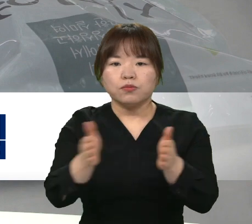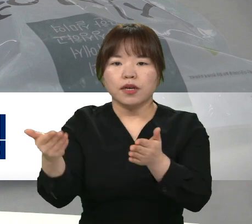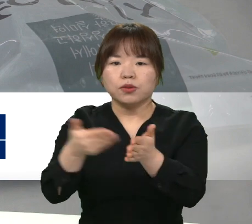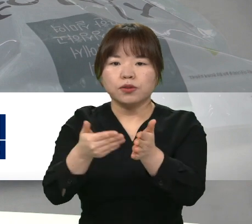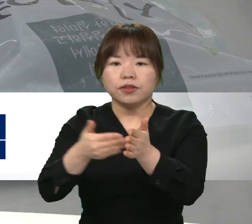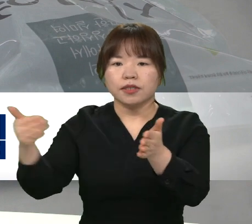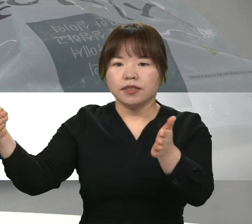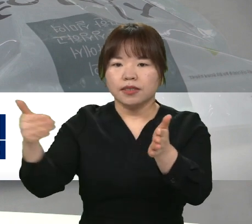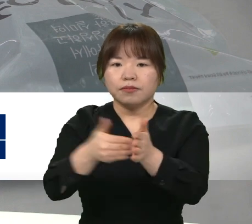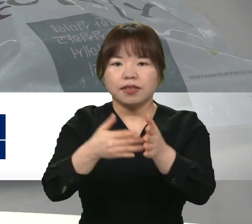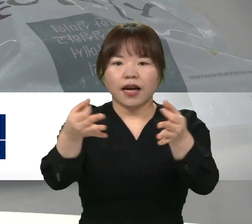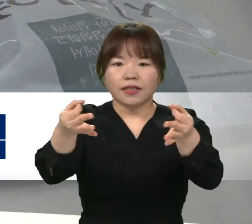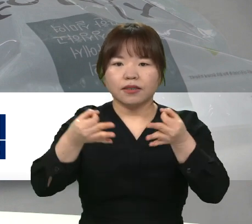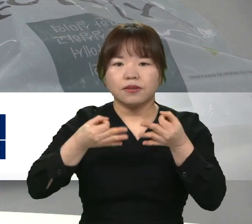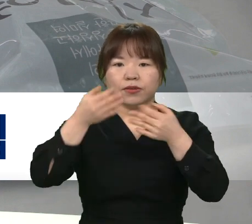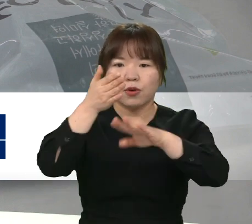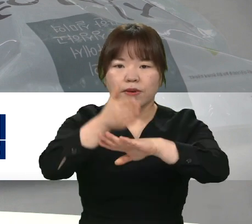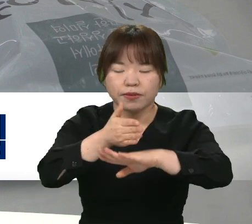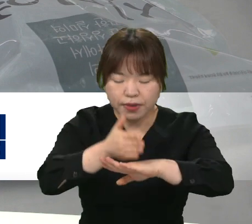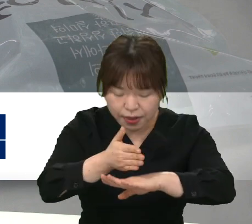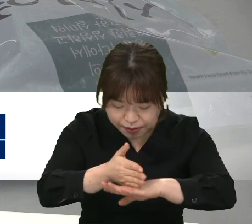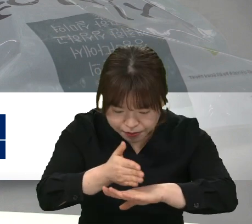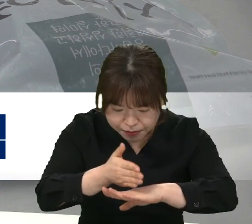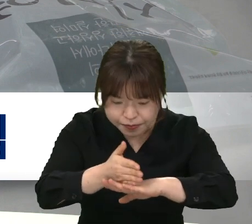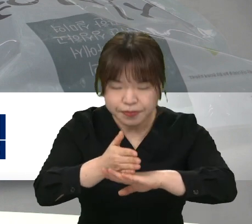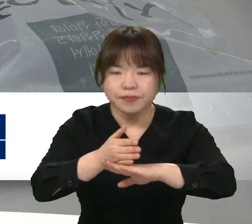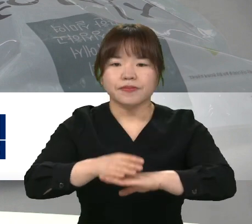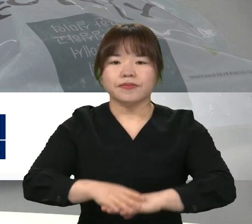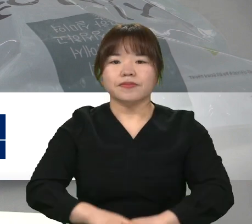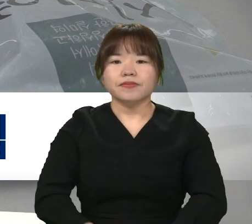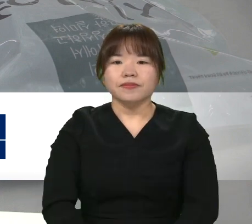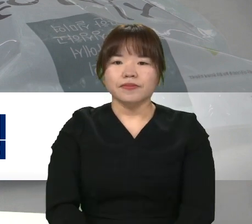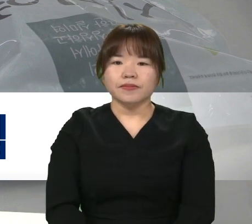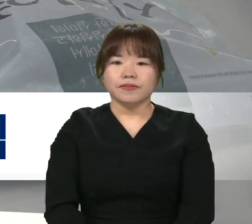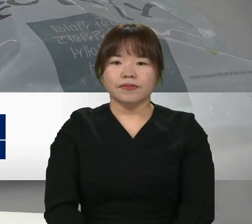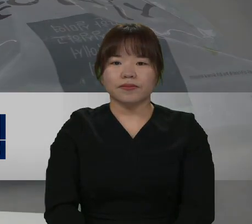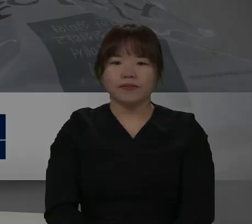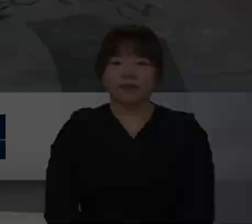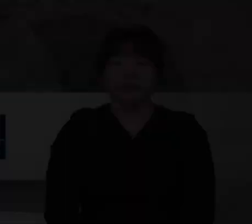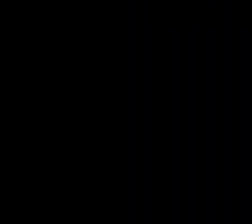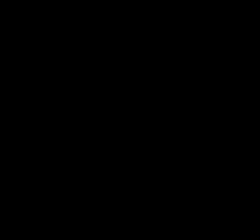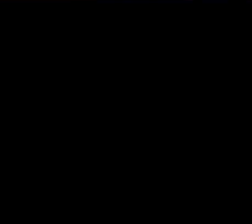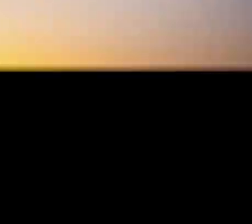이번 주 준비한 소식 모두 전해 드렸습니다 시청해주신 여러분 고맙습니다